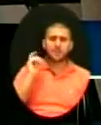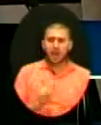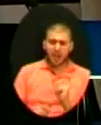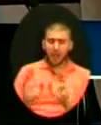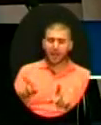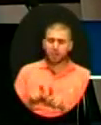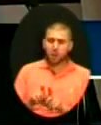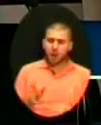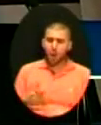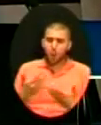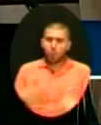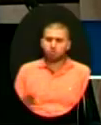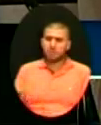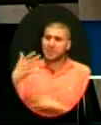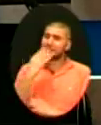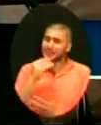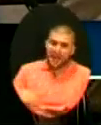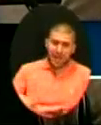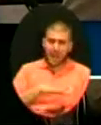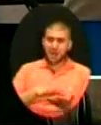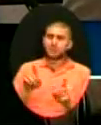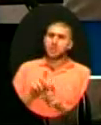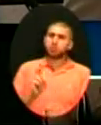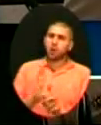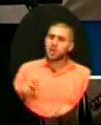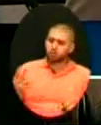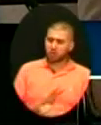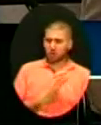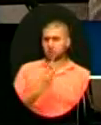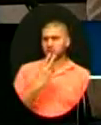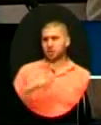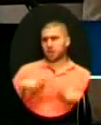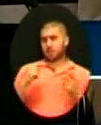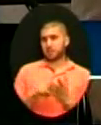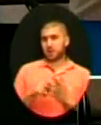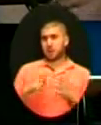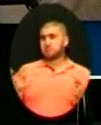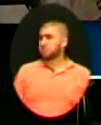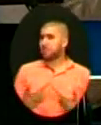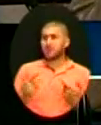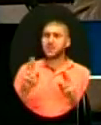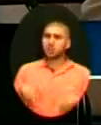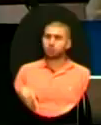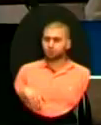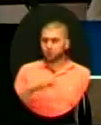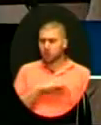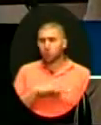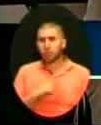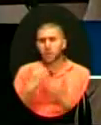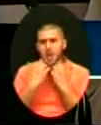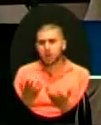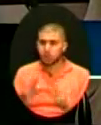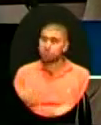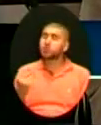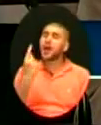עם הבטן הרכה של מדינת ישראל, שזה לשמור על שגרת חיים. כי מלחמה, יש לה תכונות רעות, יש לה תכונה